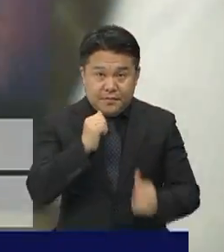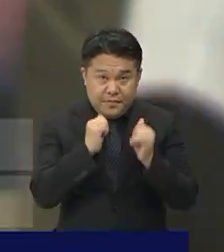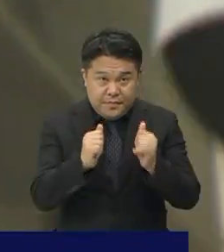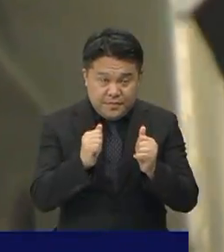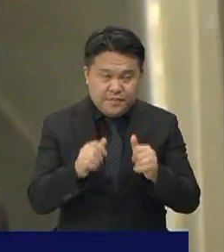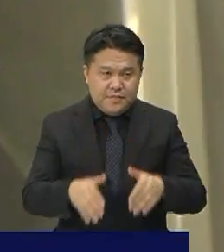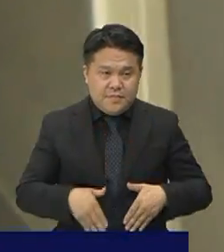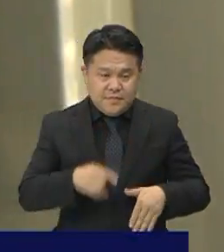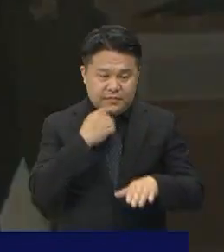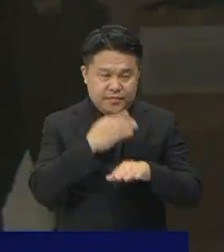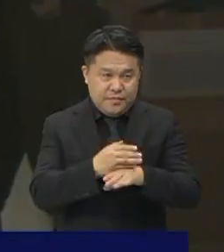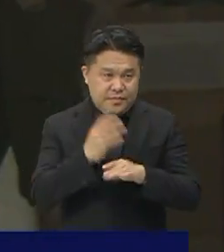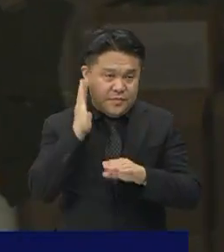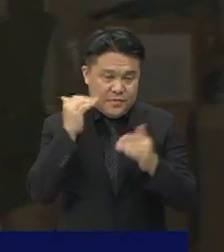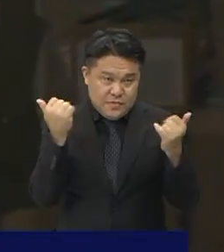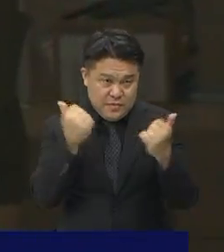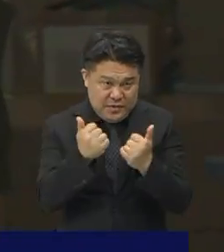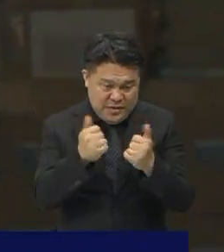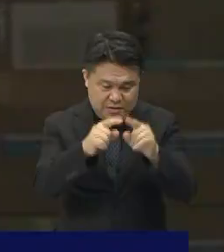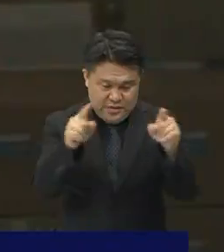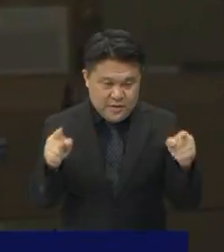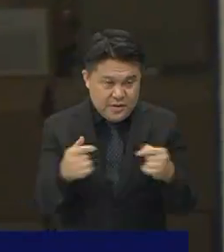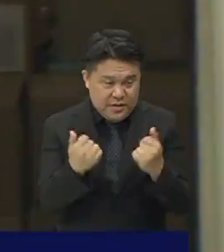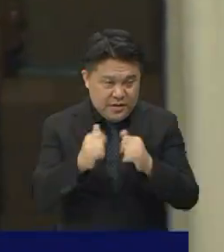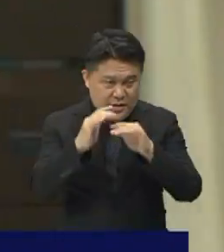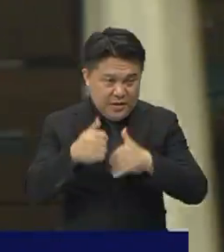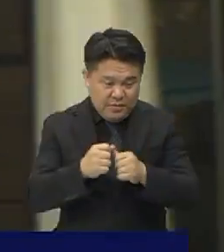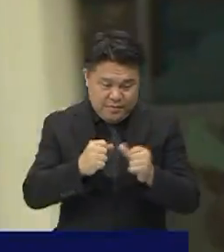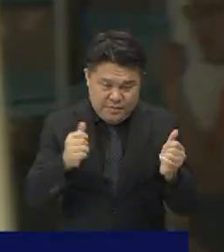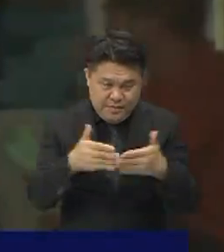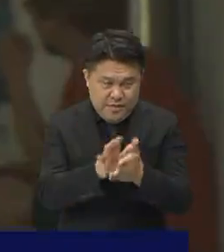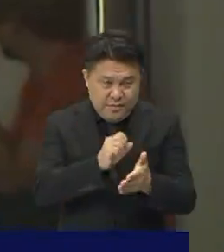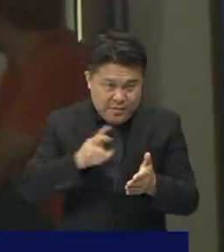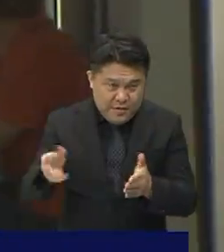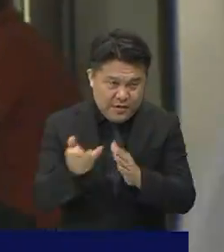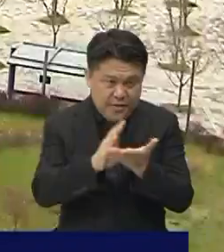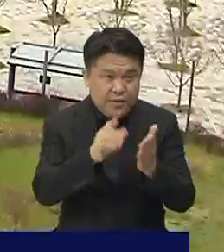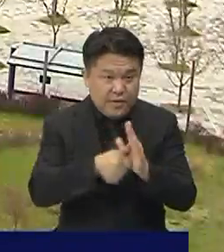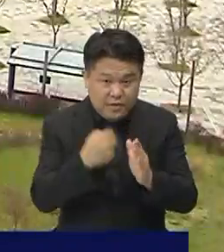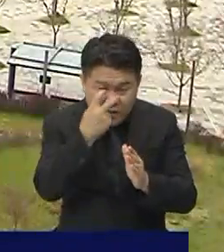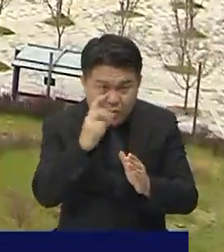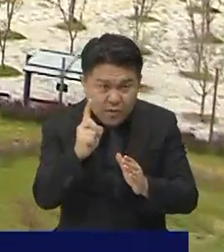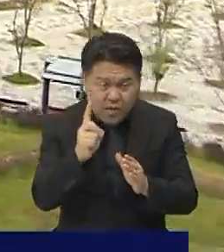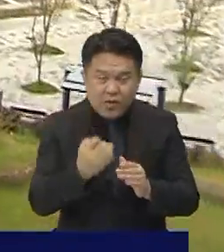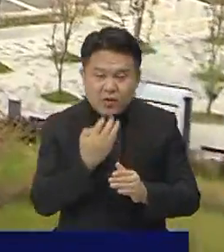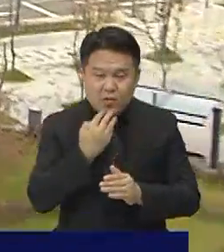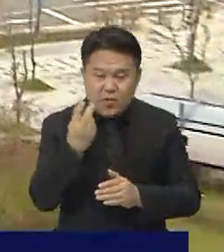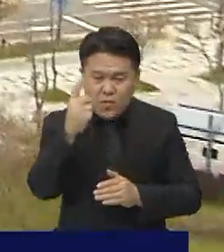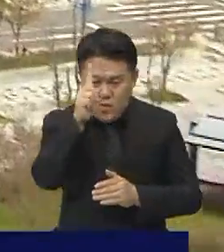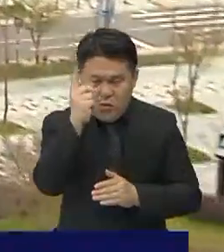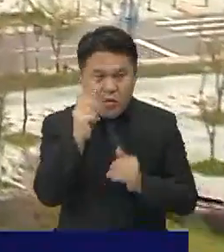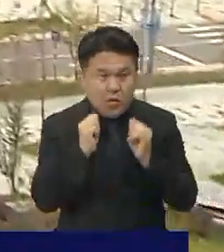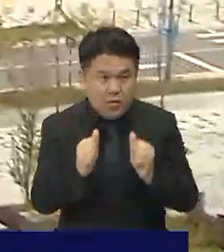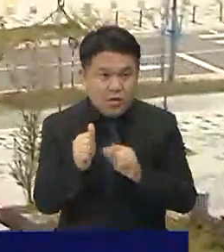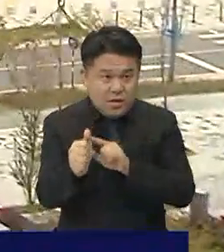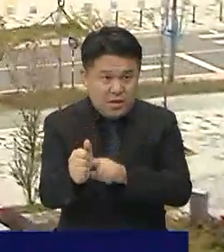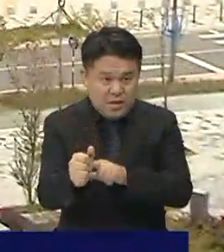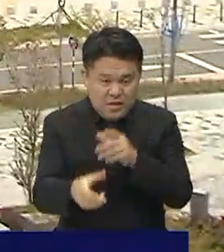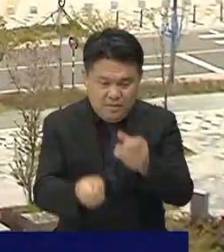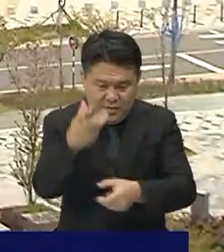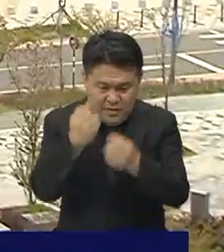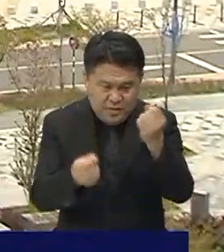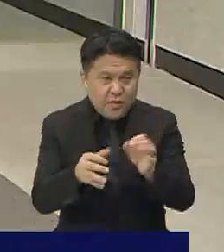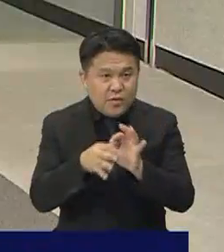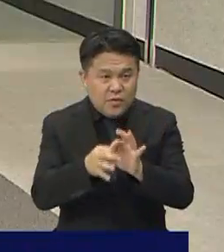남북 정상회담 회의록 폐기 의혹 사건과 세월호 참사 관련 사건 수사 당시 서울 고등법원장이 발부한 압수수색 영장을